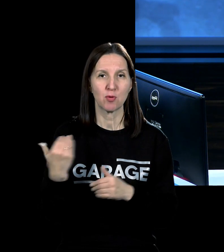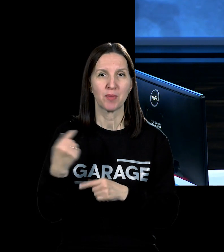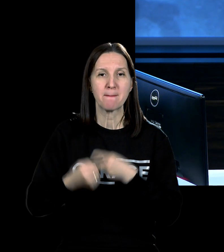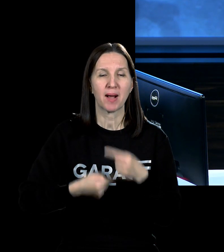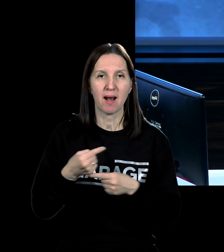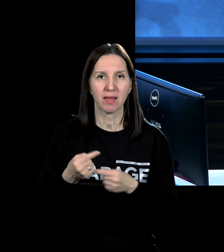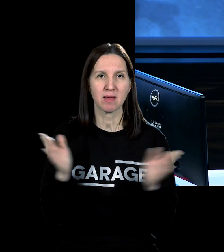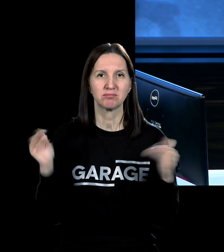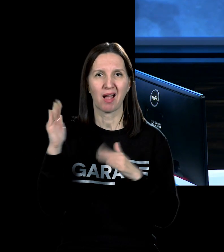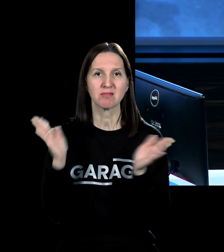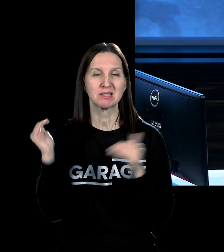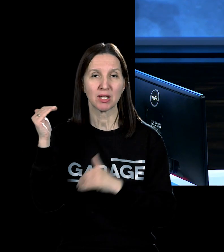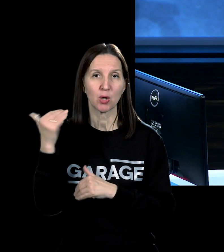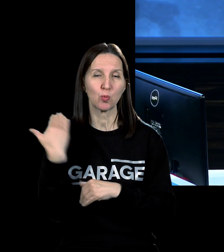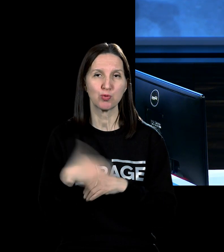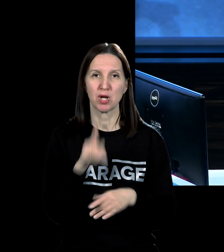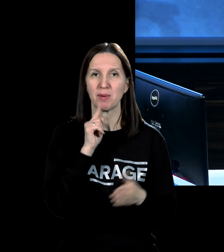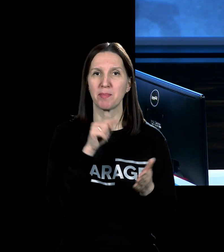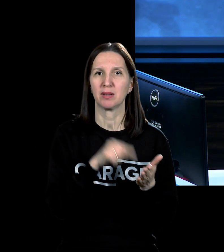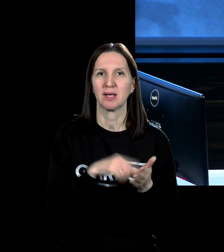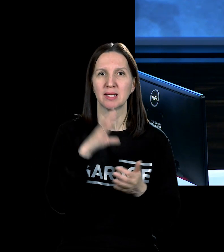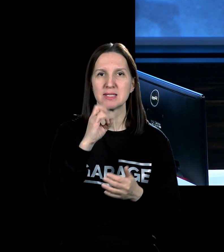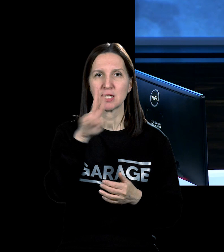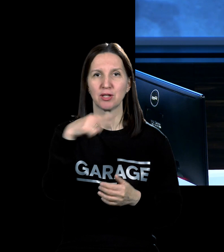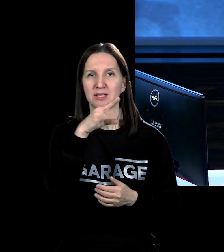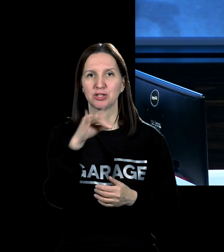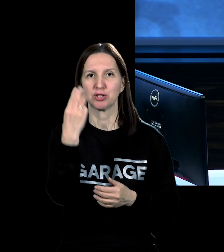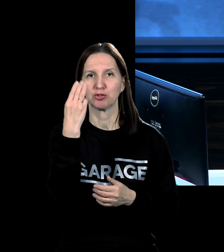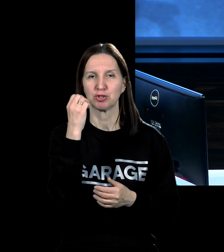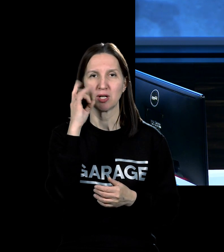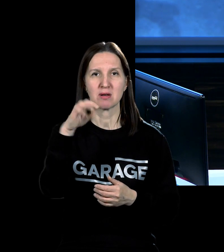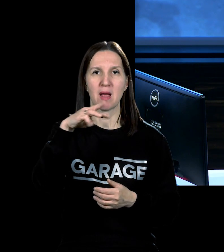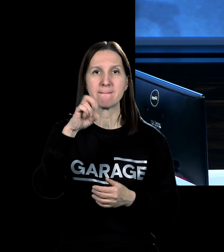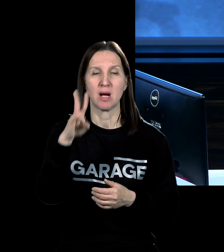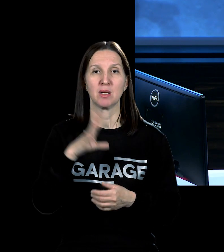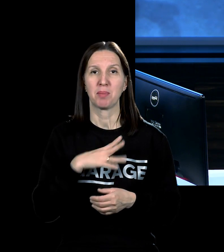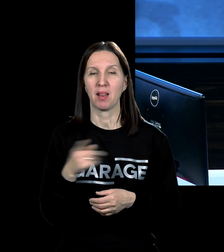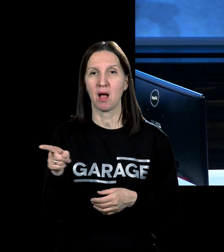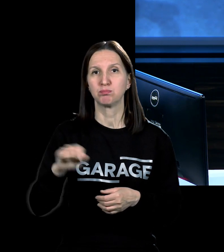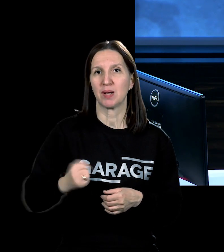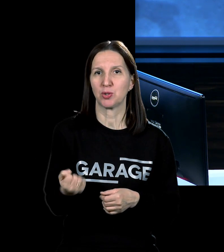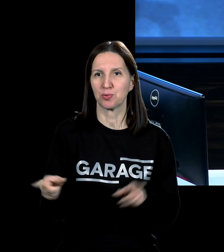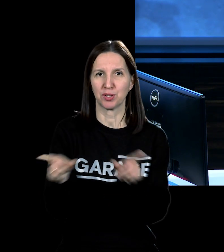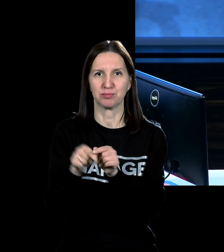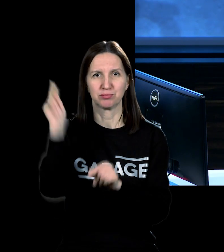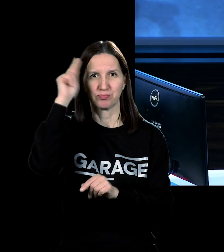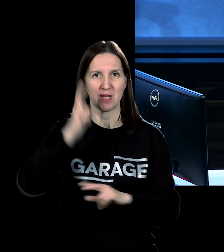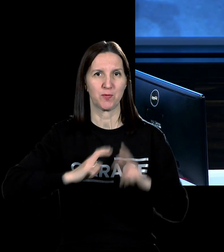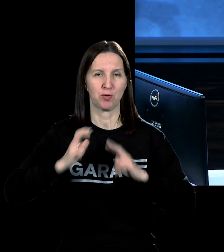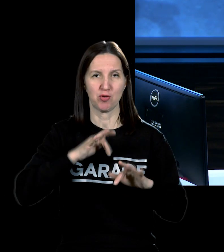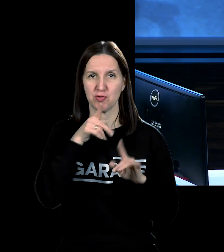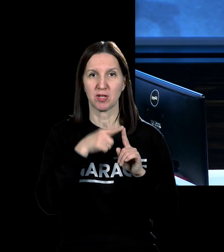поколение пикчер, поколение картинок, попадает Синди Шерман, которая была